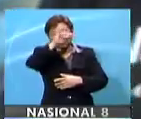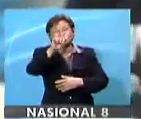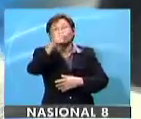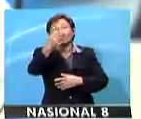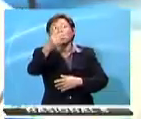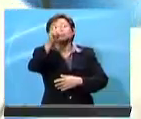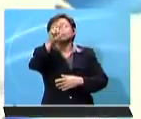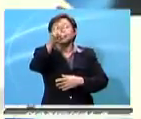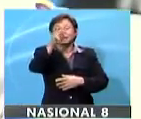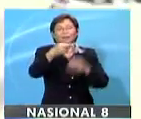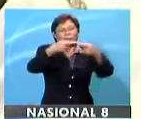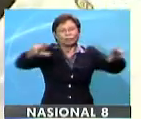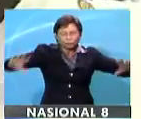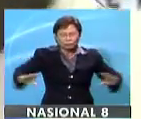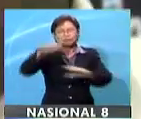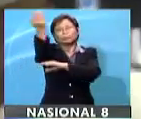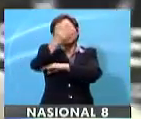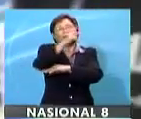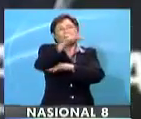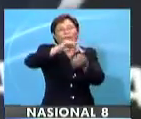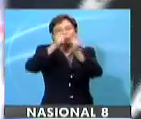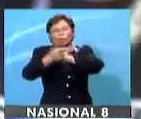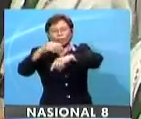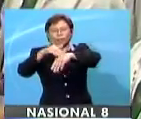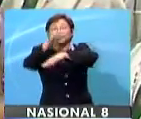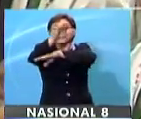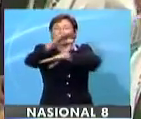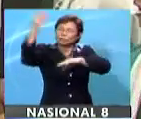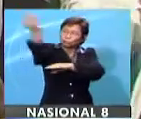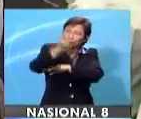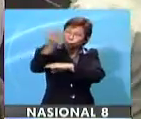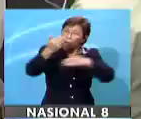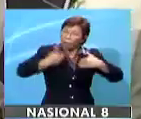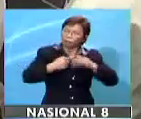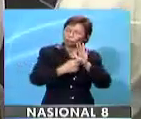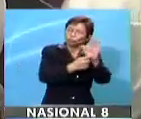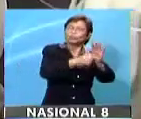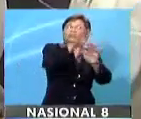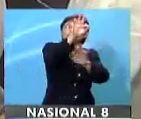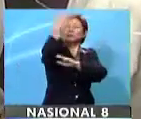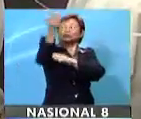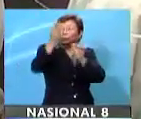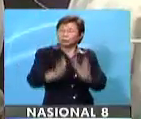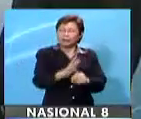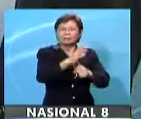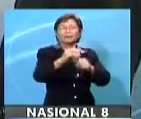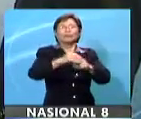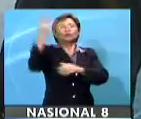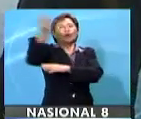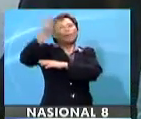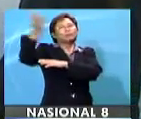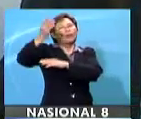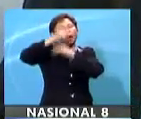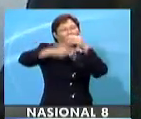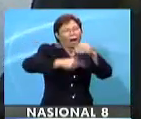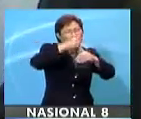merasmikan simposium KL Converge 2015 pada petang tadi. Simposium tersebut menampilkan 9 ceramah legenda yang menyampaikan ceramah berhubung